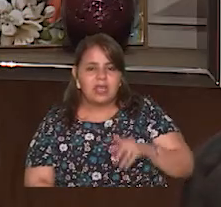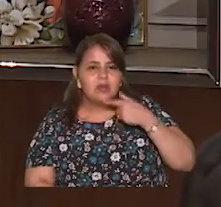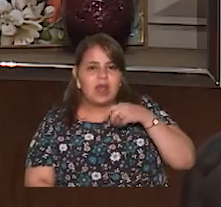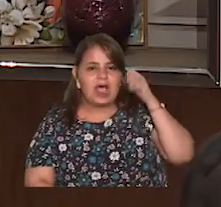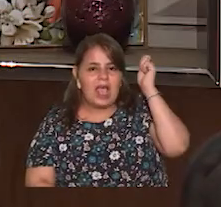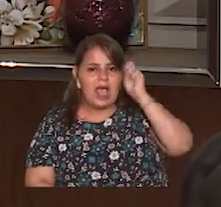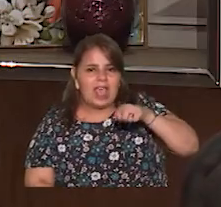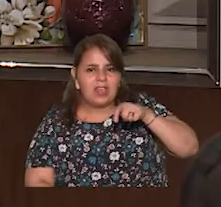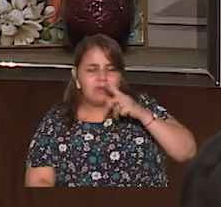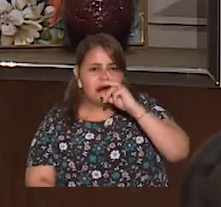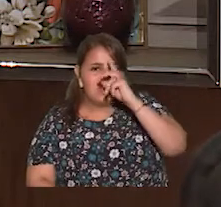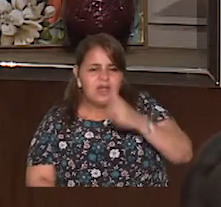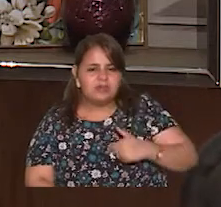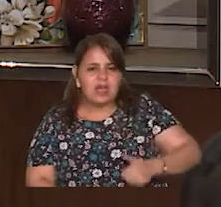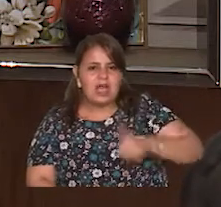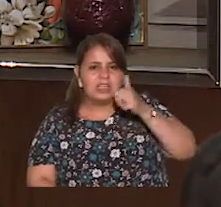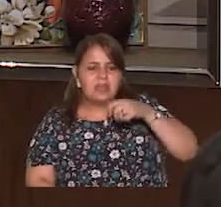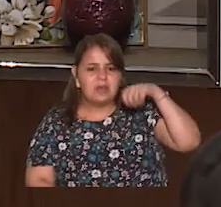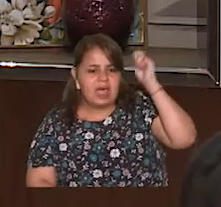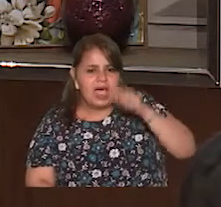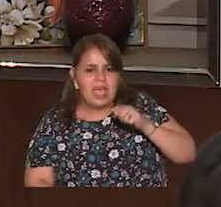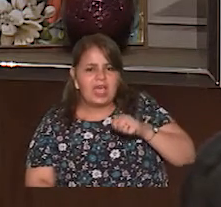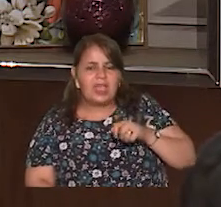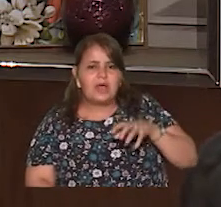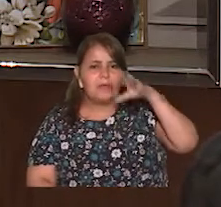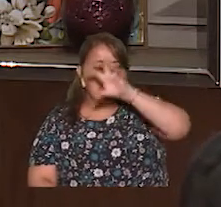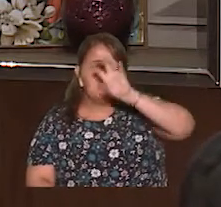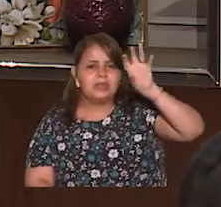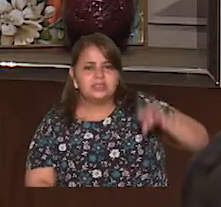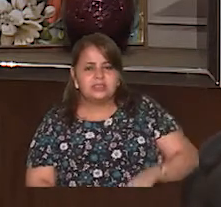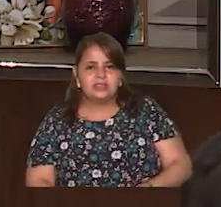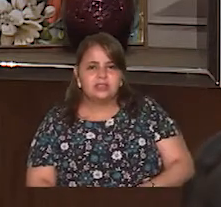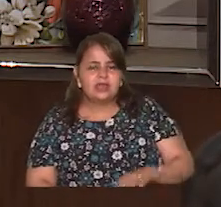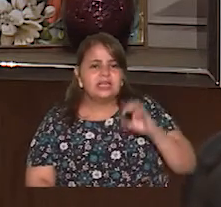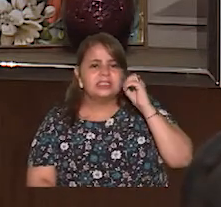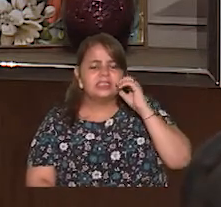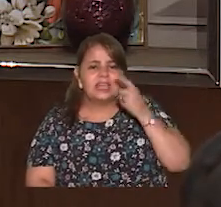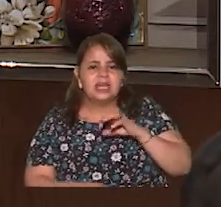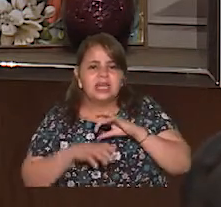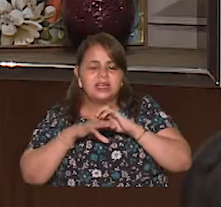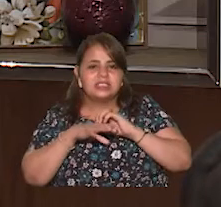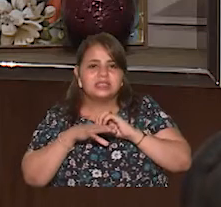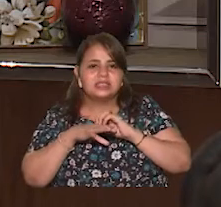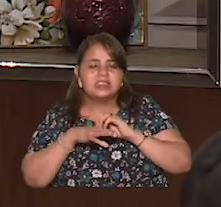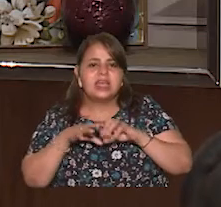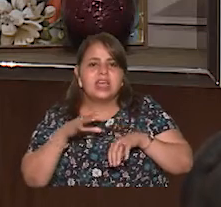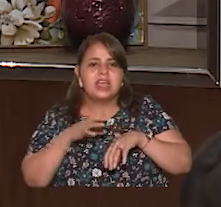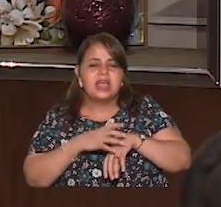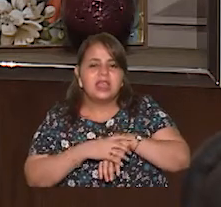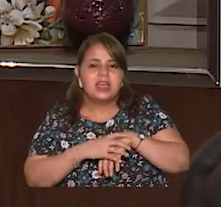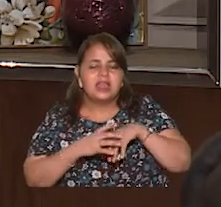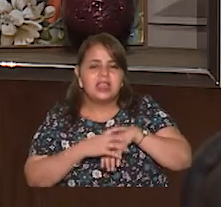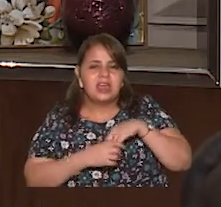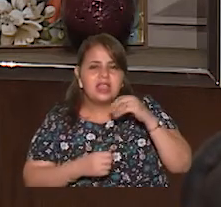مدينة. إزاي نقدر إحنا بقى كإنسان، بلاش كلمة كرجولة، إزاي الإنسان يقدر يتحكم في